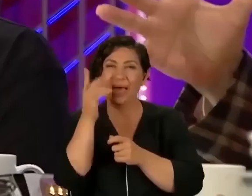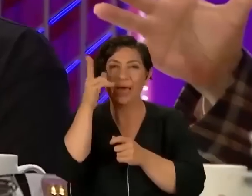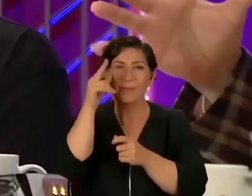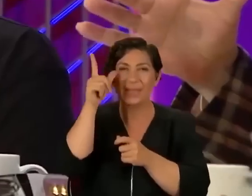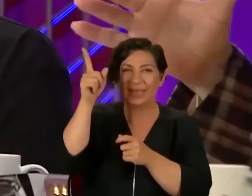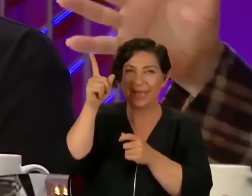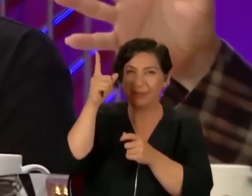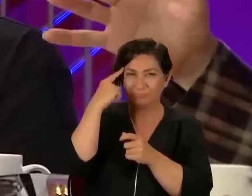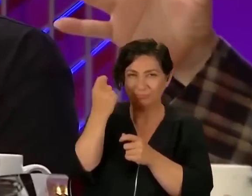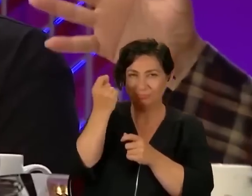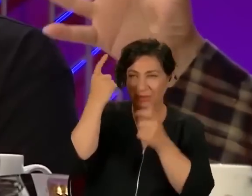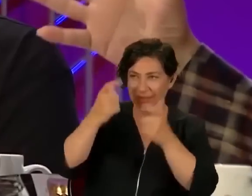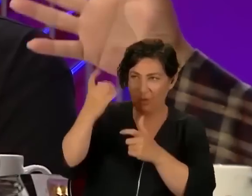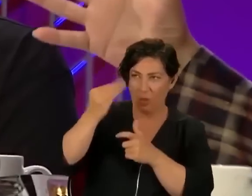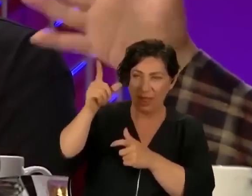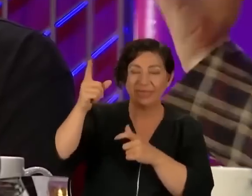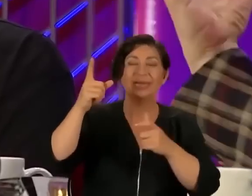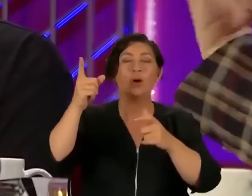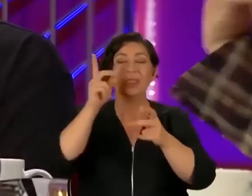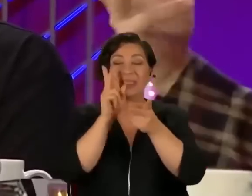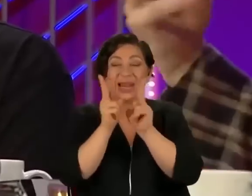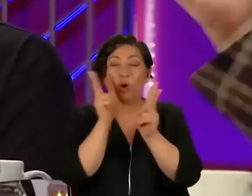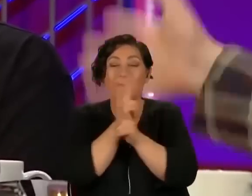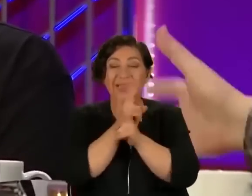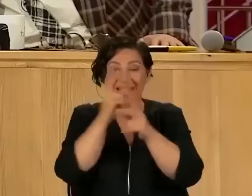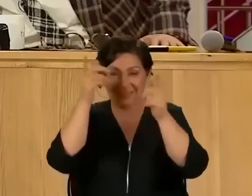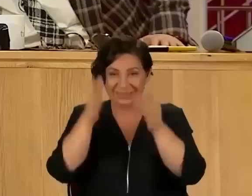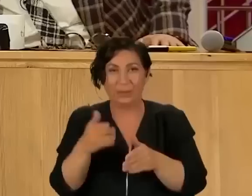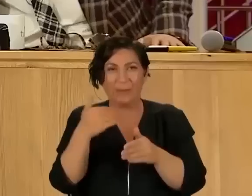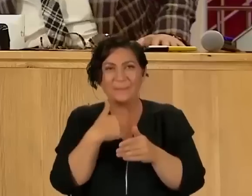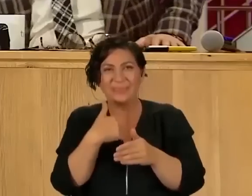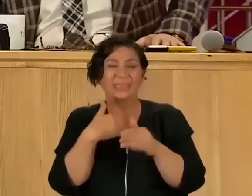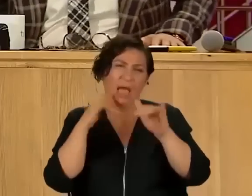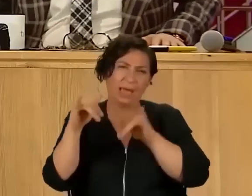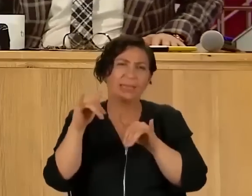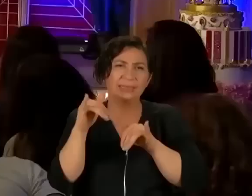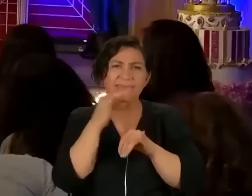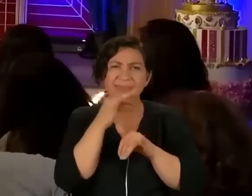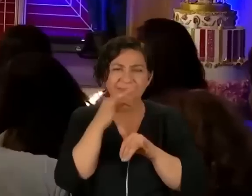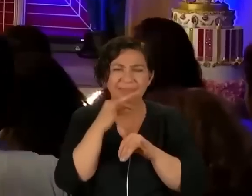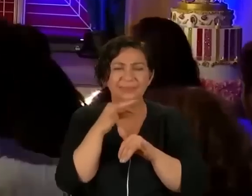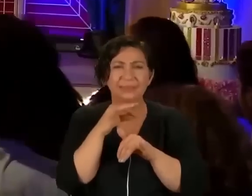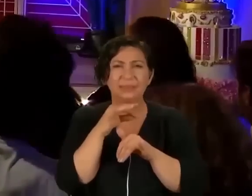Amerika Birleşik Devletleri'nde stand-upçıların bir tarz, bizde de öyle keza,